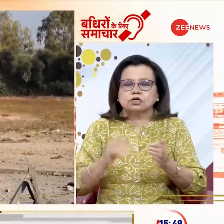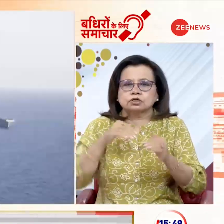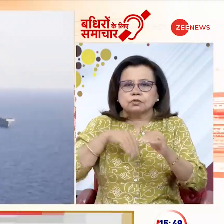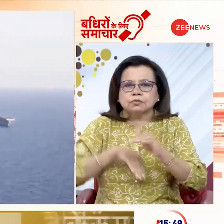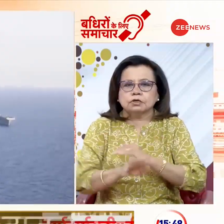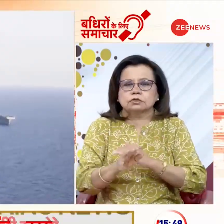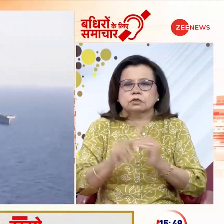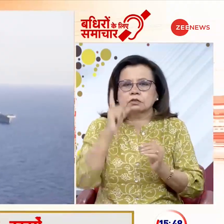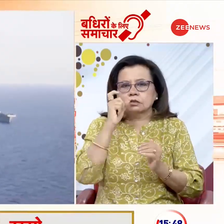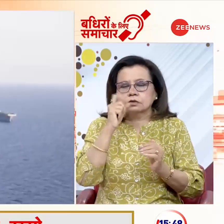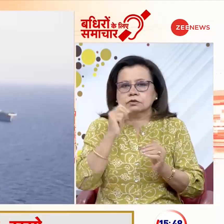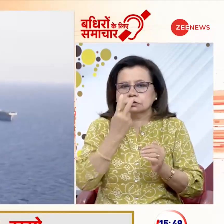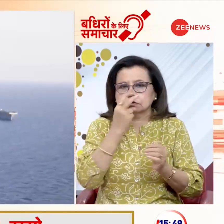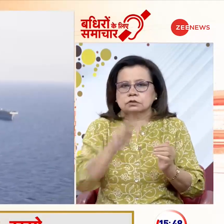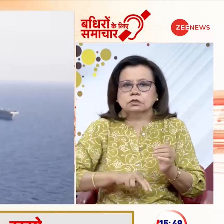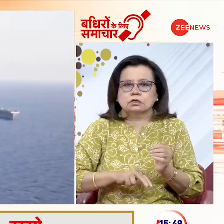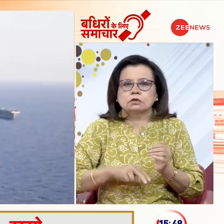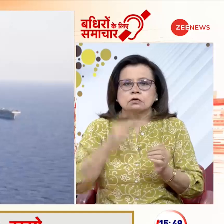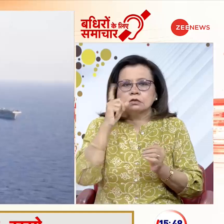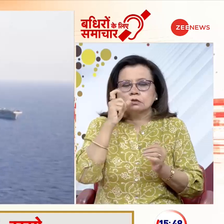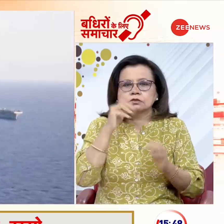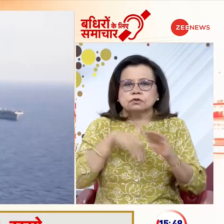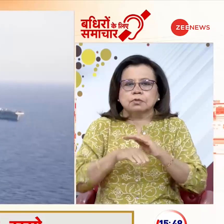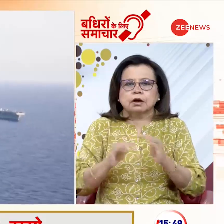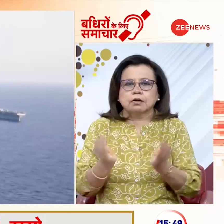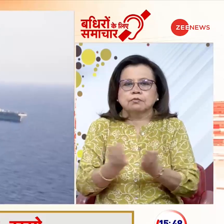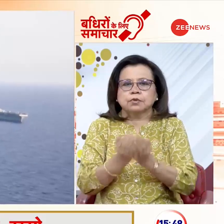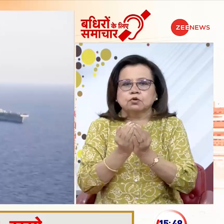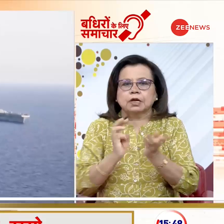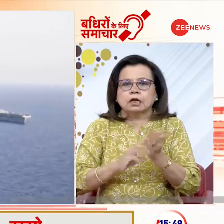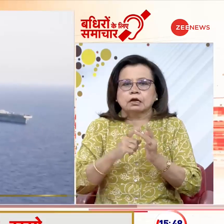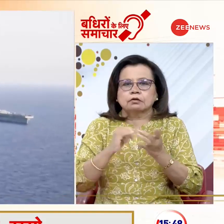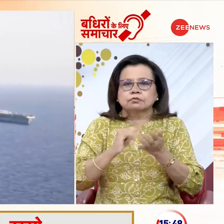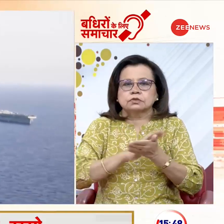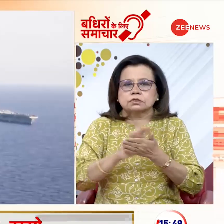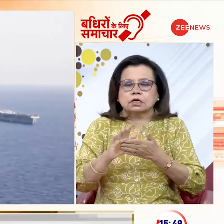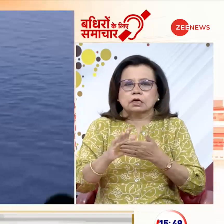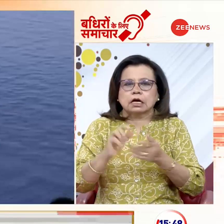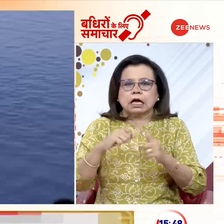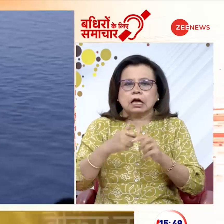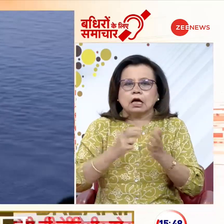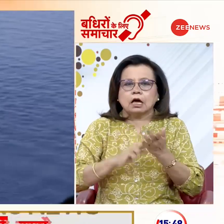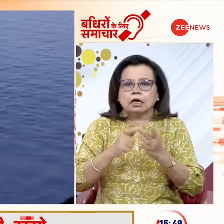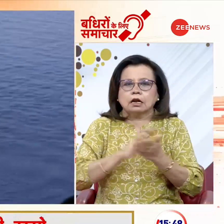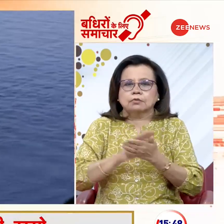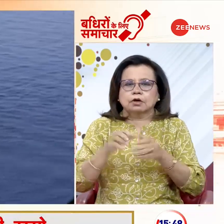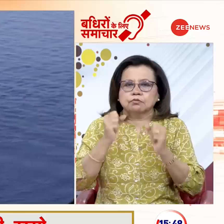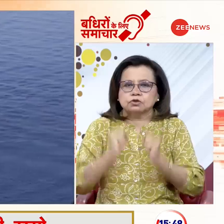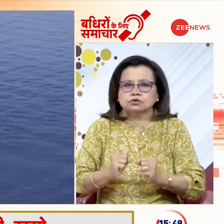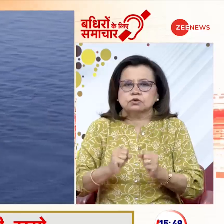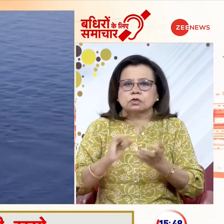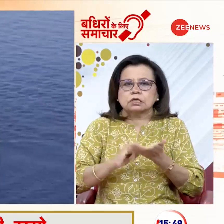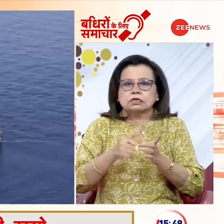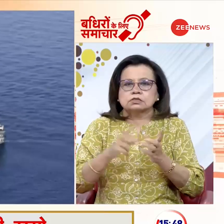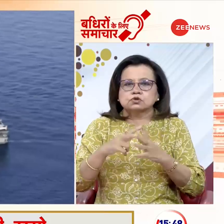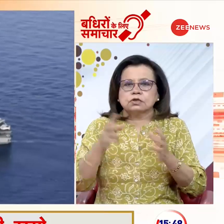भेजकर एक तस्वीर साझा की। तस्वीर में पनडुब्बी मिस्र के काहिरा में मौजूद स्वेज